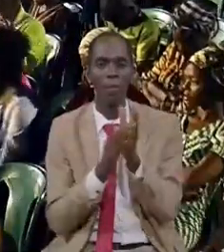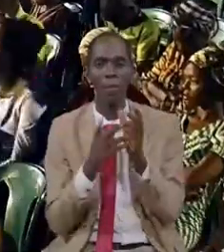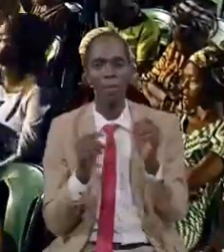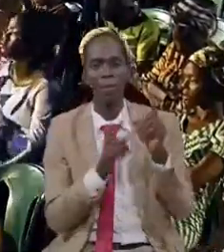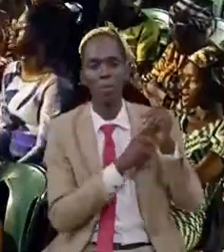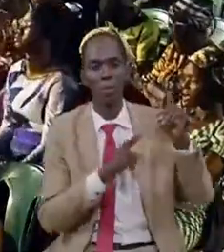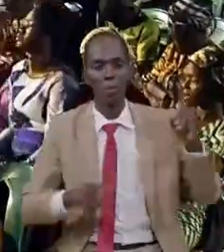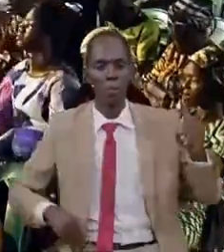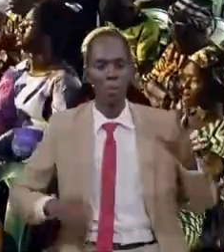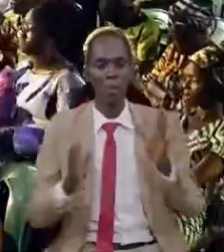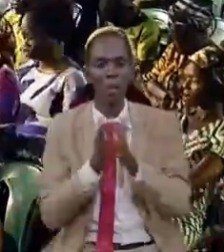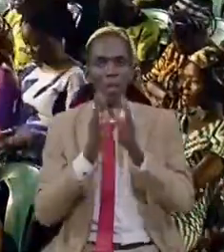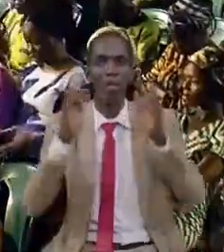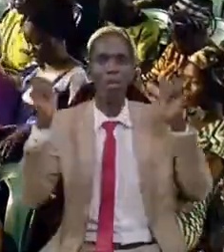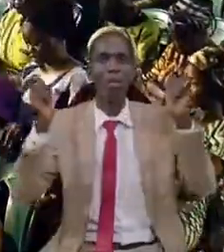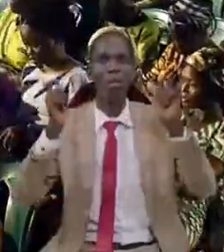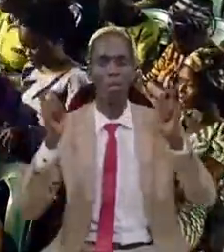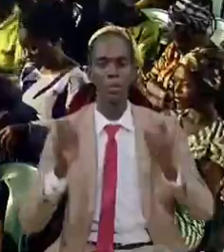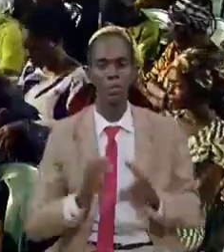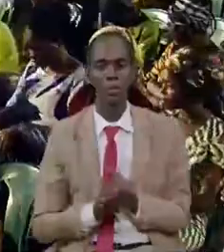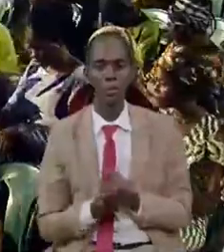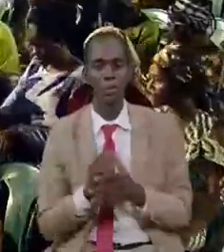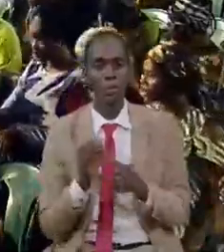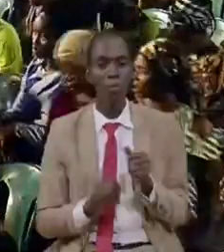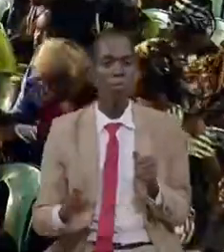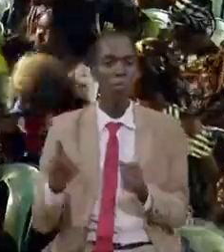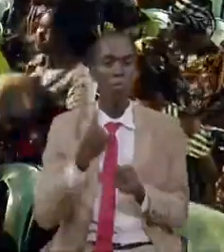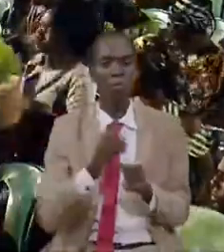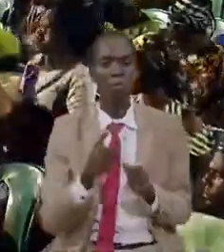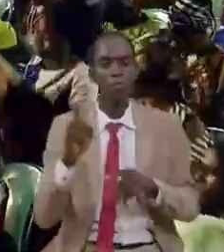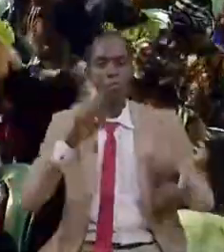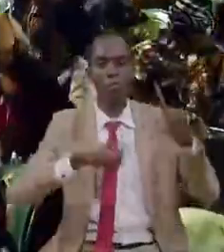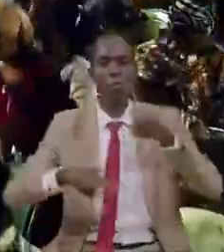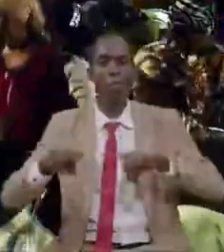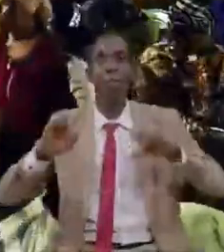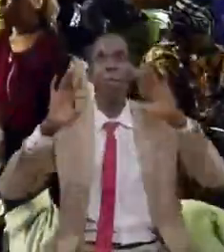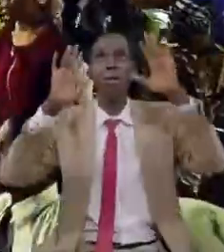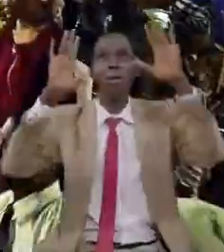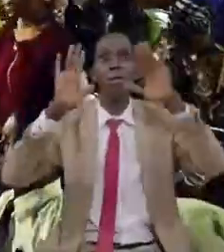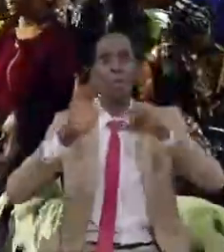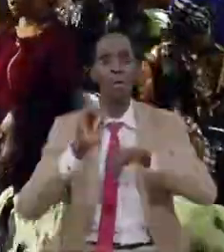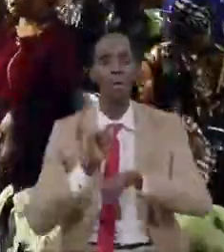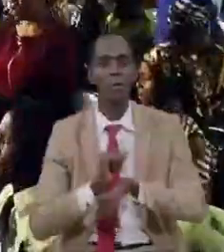Gloire à Dieu. Tout le monde crie miracle.